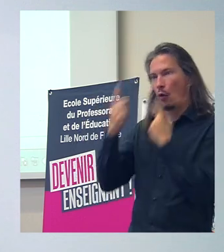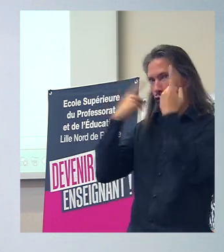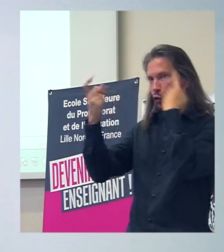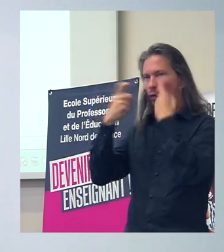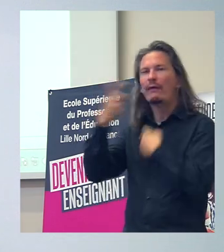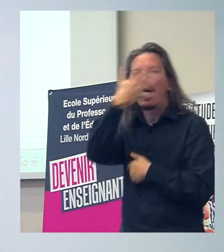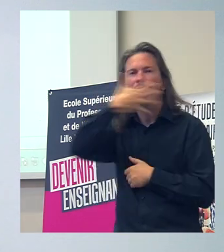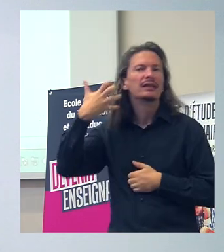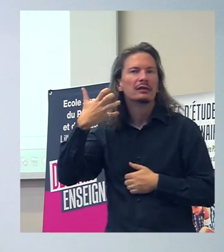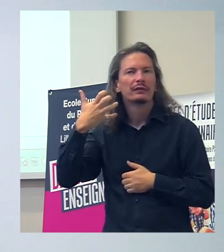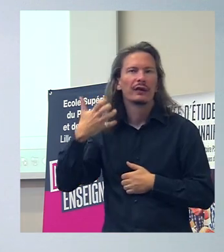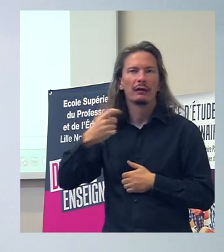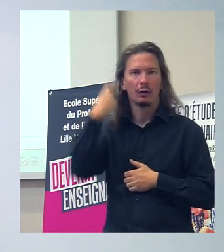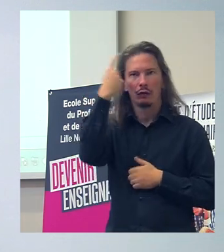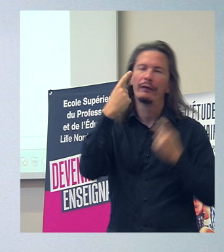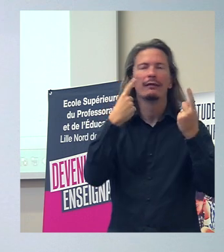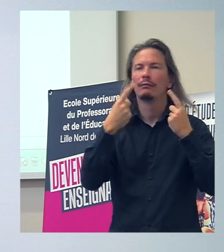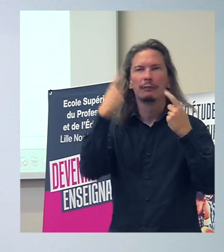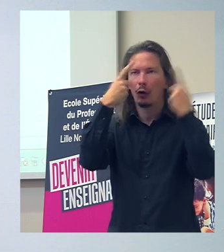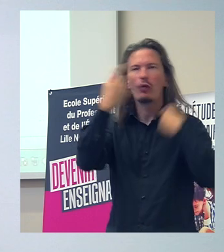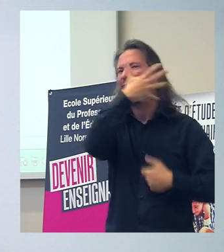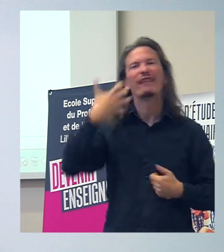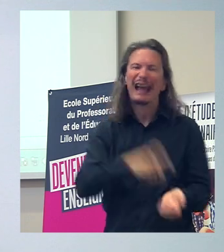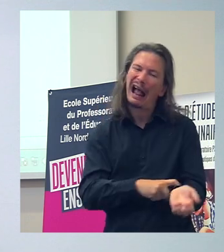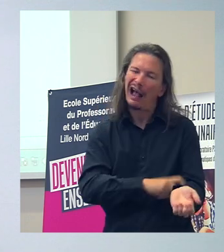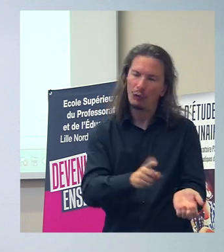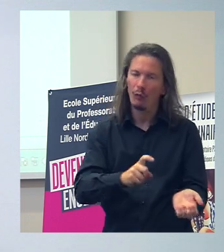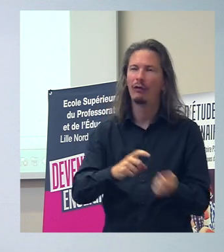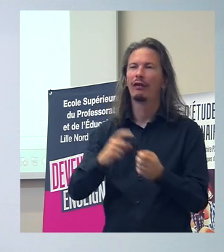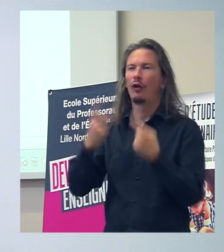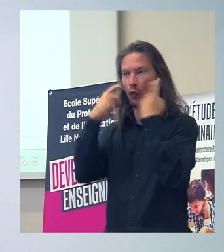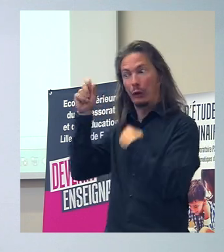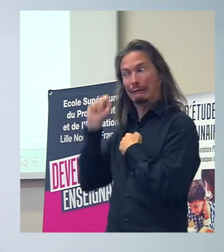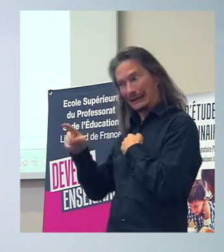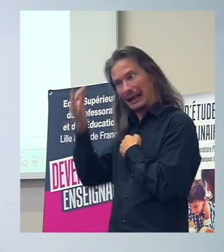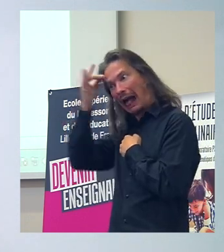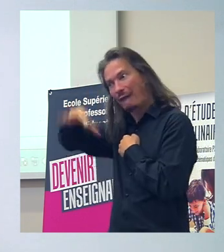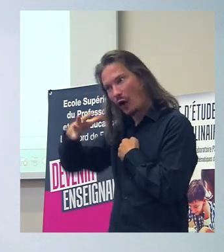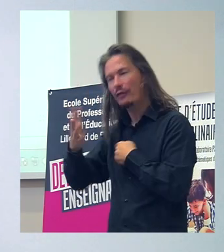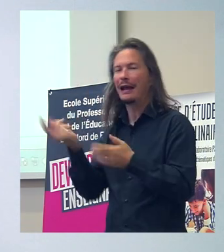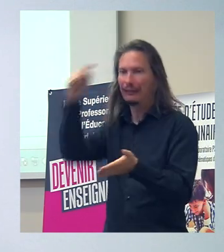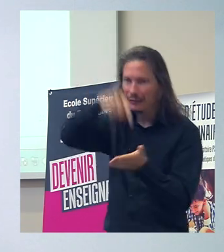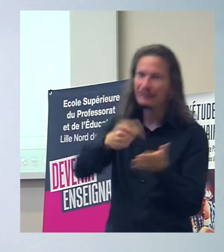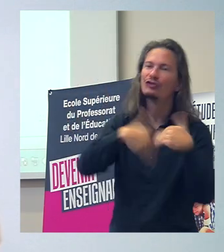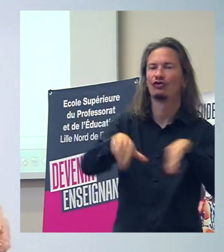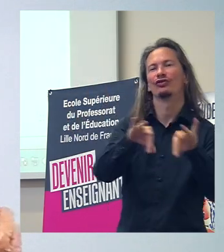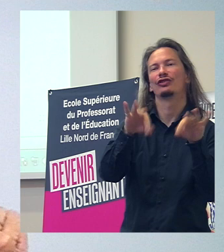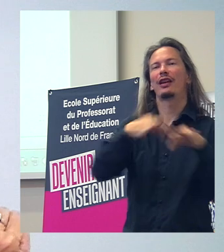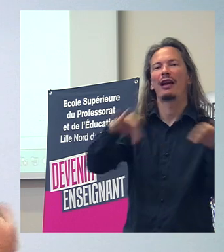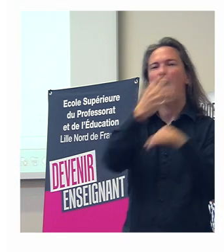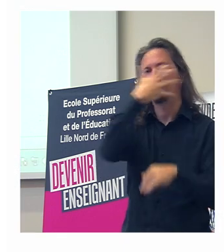contes africains, enfin des contes en Afrique plutôt, pas des contes africains, des contes en Afrique. Et donc, j'indique au tableau, par exemple, des